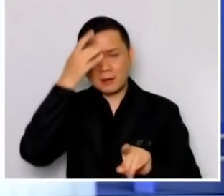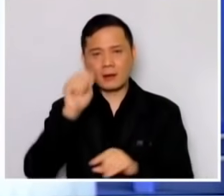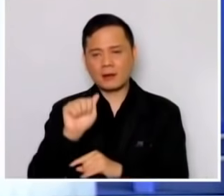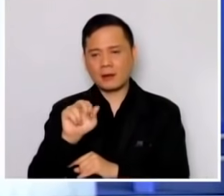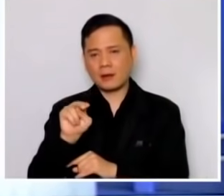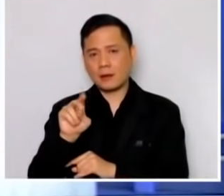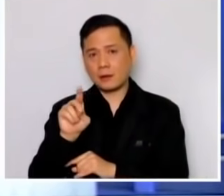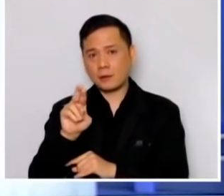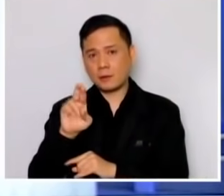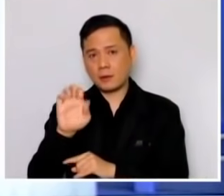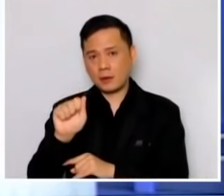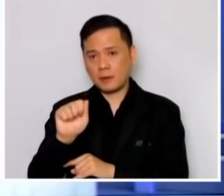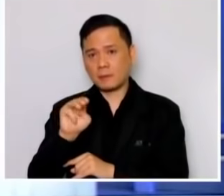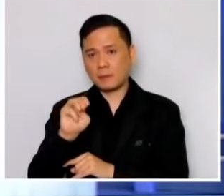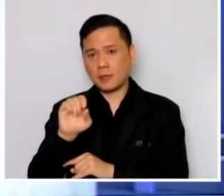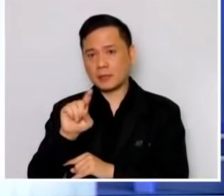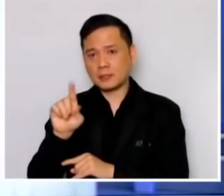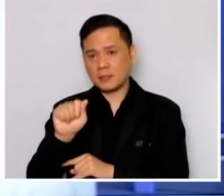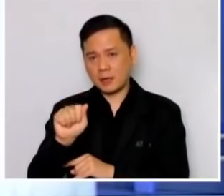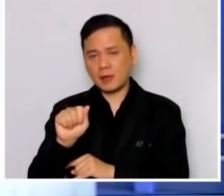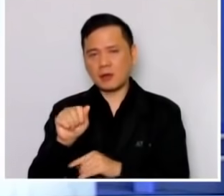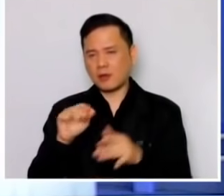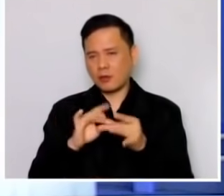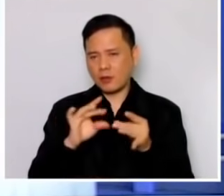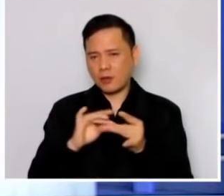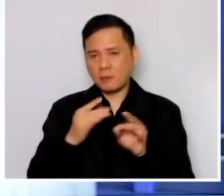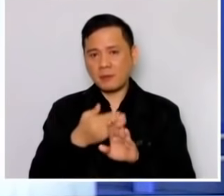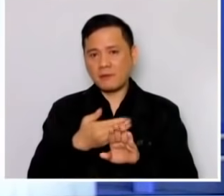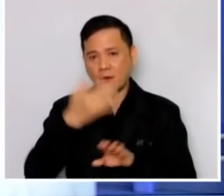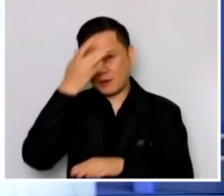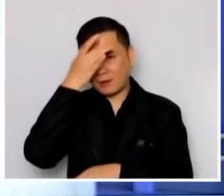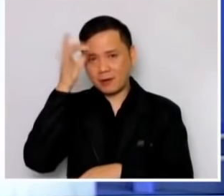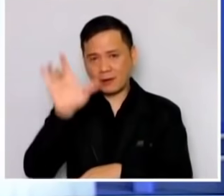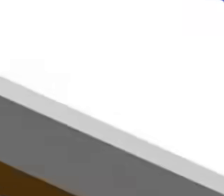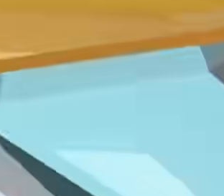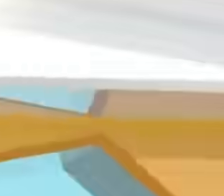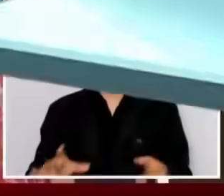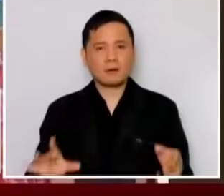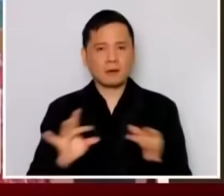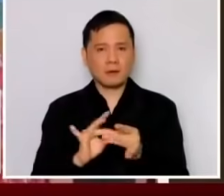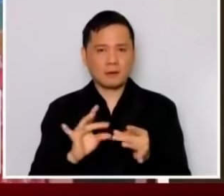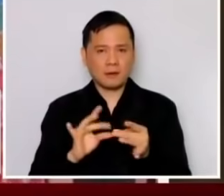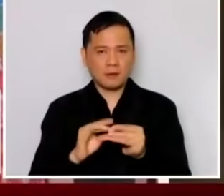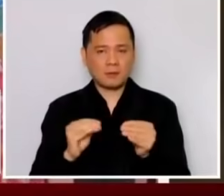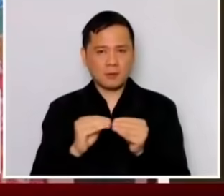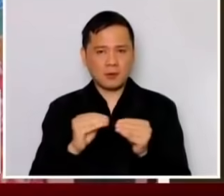bago ipasa ang kanyang corona. Nagpapatrol, Diane Castillejo.